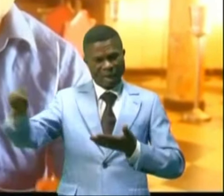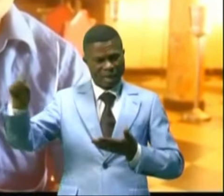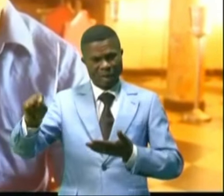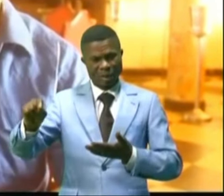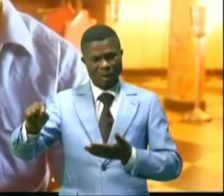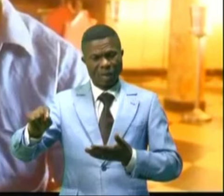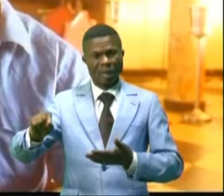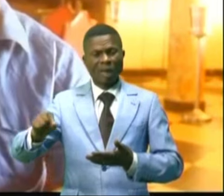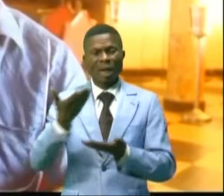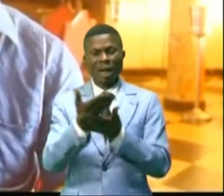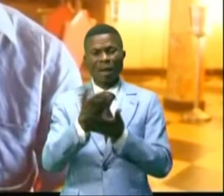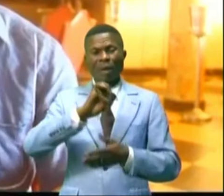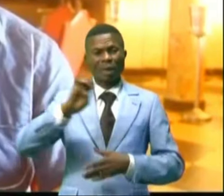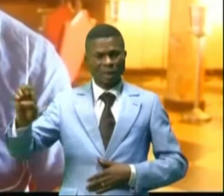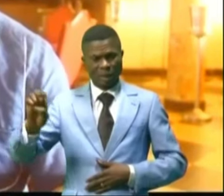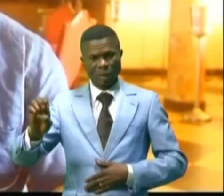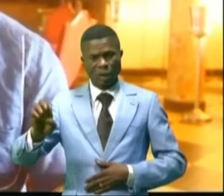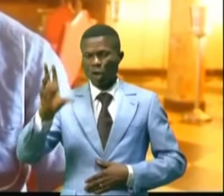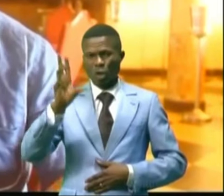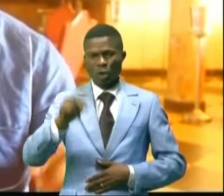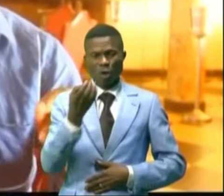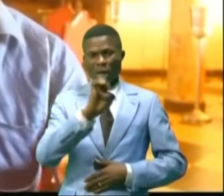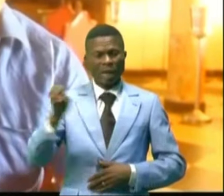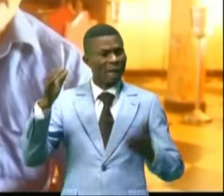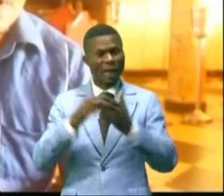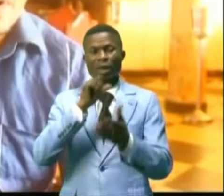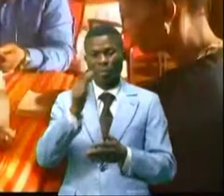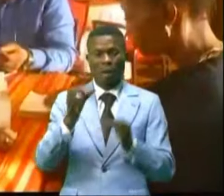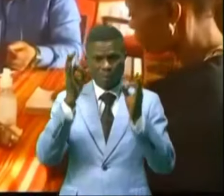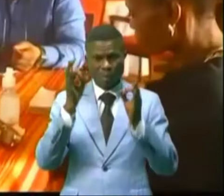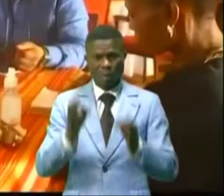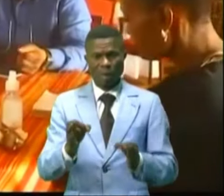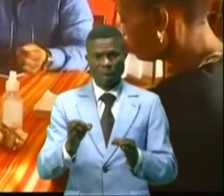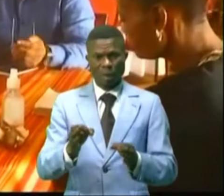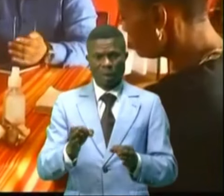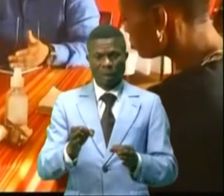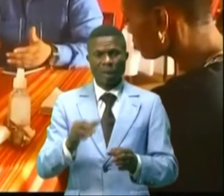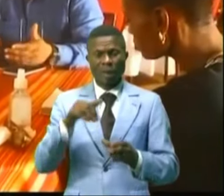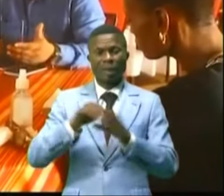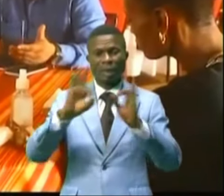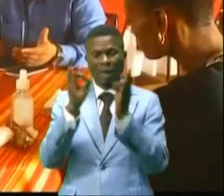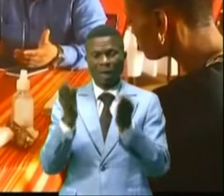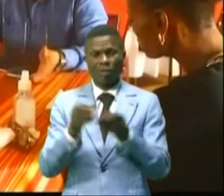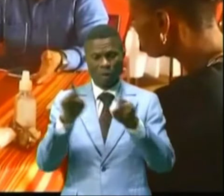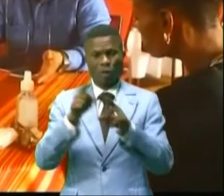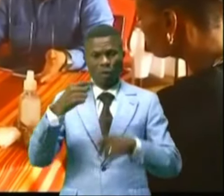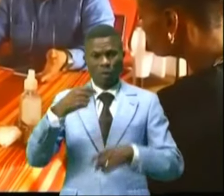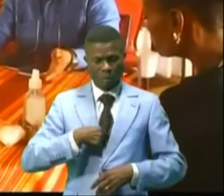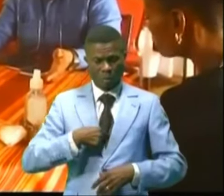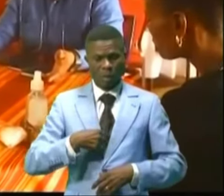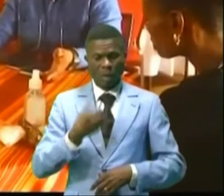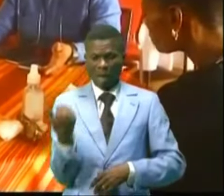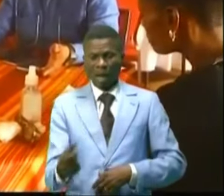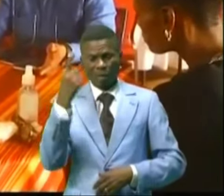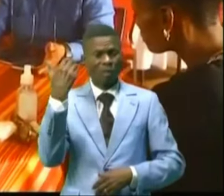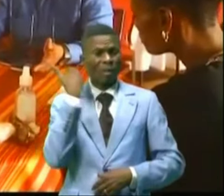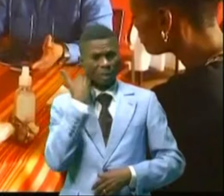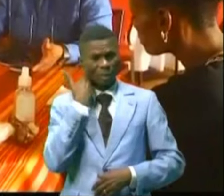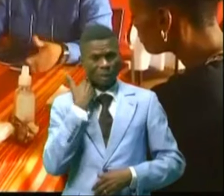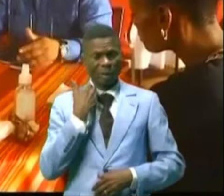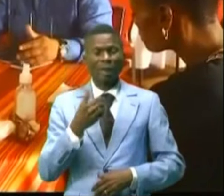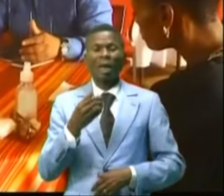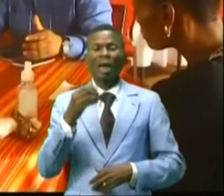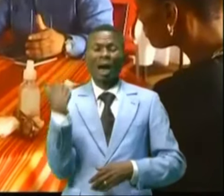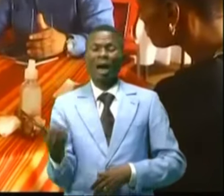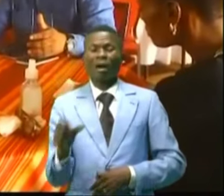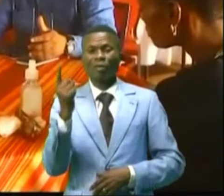hémorragie de l'Est. Non, ce n'est pas l'Est qui est attaqué. Quand on est dans une famille comme moi et qu'il y a un enfant qui est malade, ce n'est pas cet enfant-là